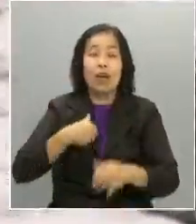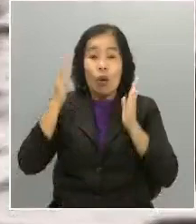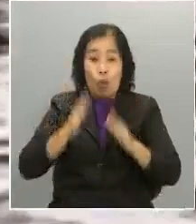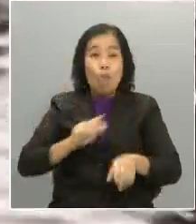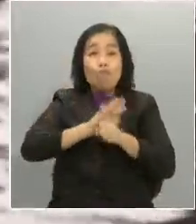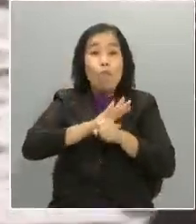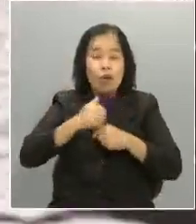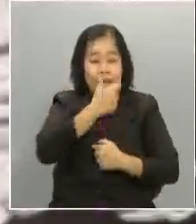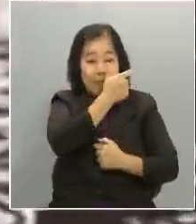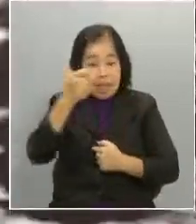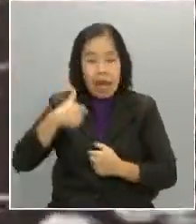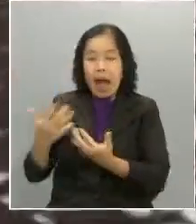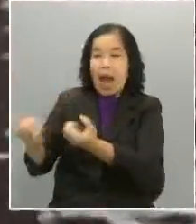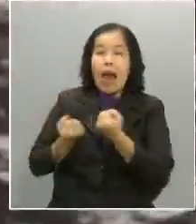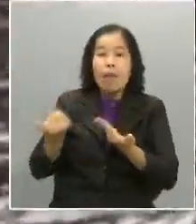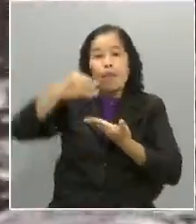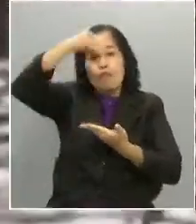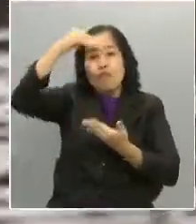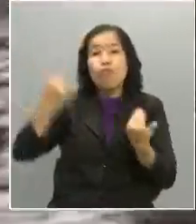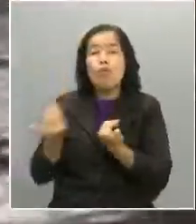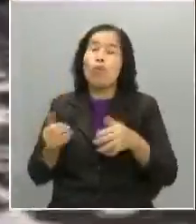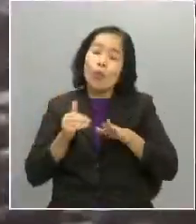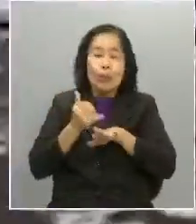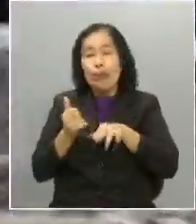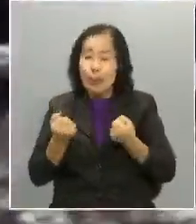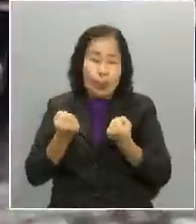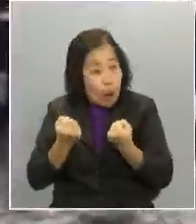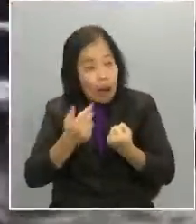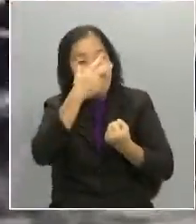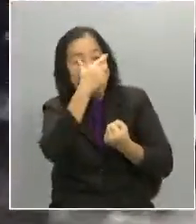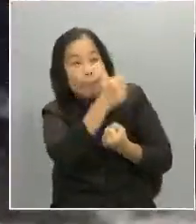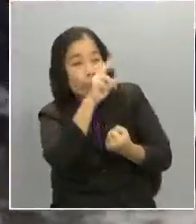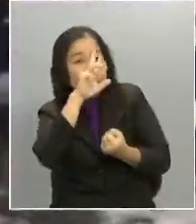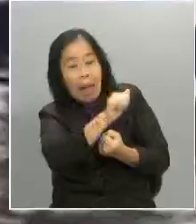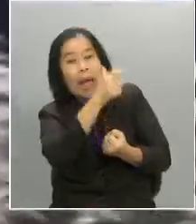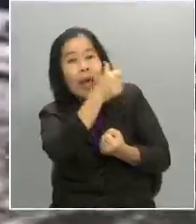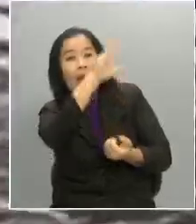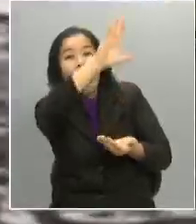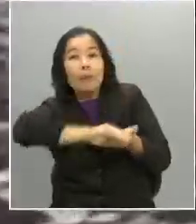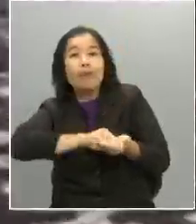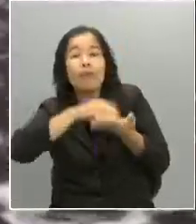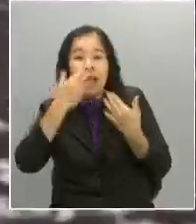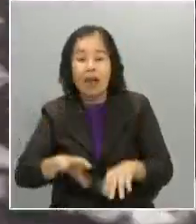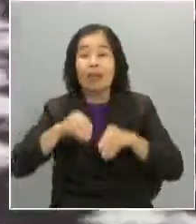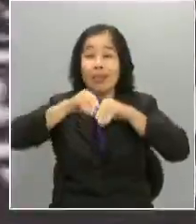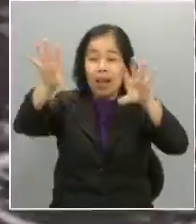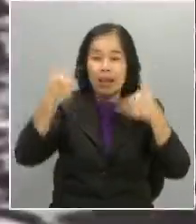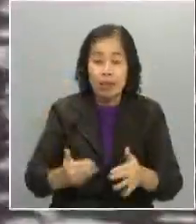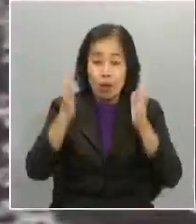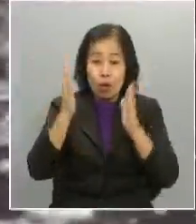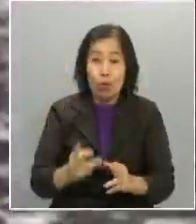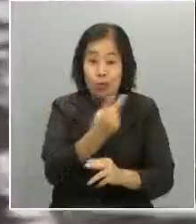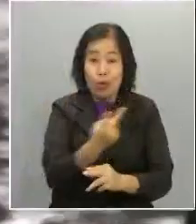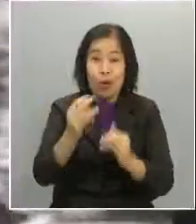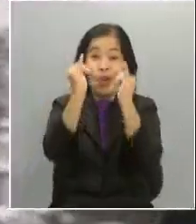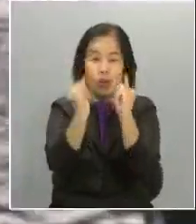กลับจากโรงเรียนแล้วเห็นเหตุการณ์ก็เลยถ่ายไว้ได้ล่าสุดเนี่ยตอนนี้ทั้งสองคนนี้ยังอยู่ในโรงพยาบ